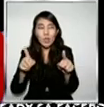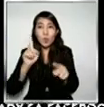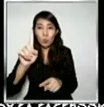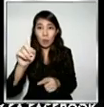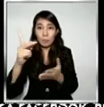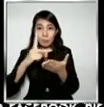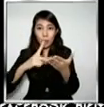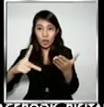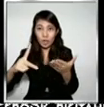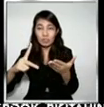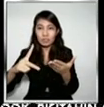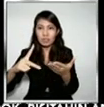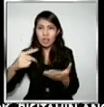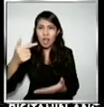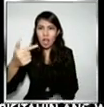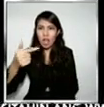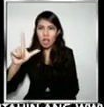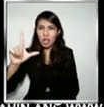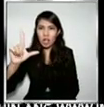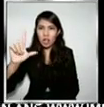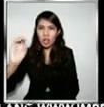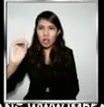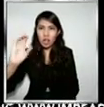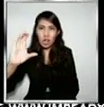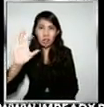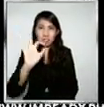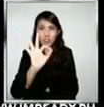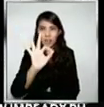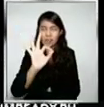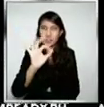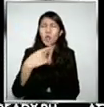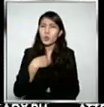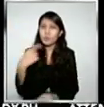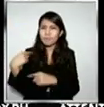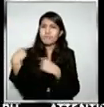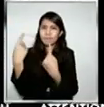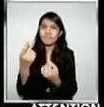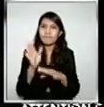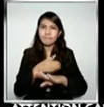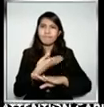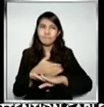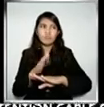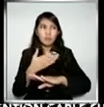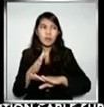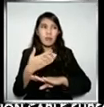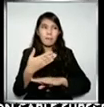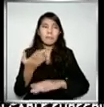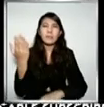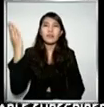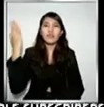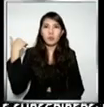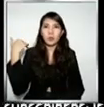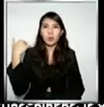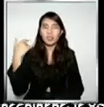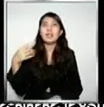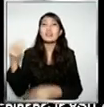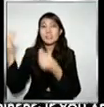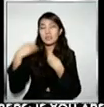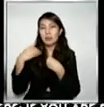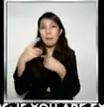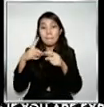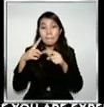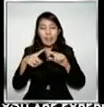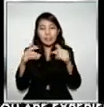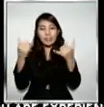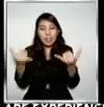Even before, nung ginanta ko siya sa Studio 7 and sa Sandy Pinasaya, yun po yung usually part na pupunta sa akin. Pero ngayon ko po alam